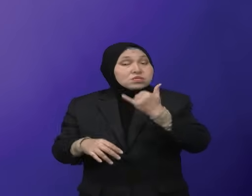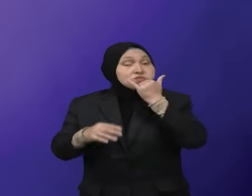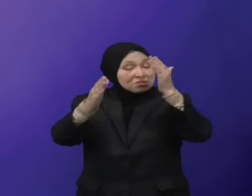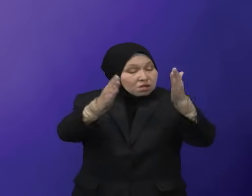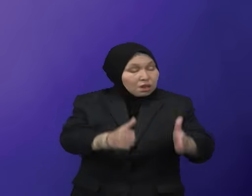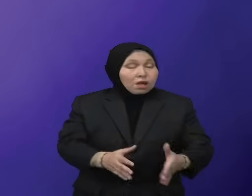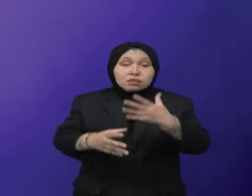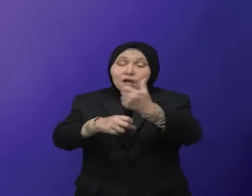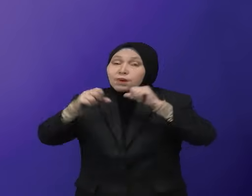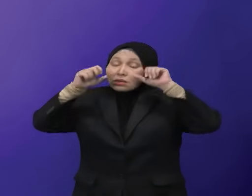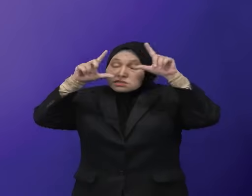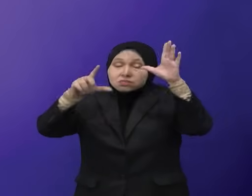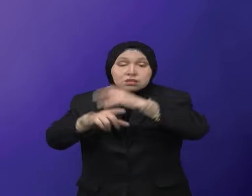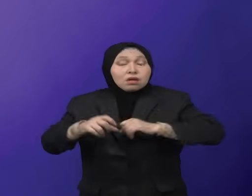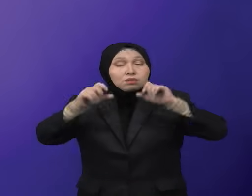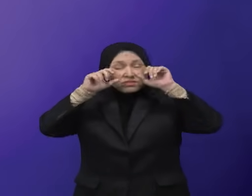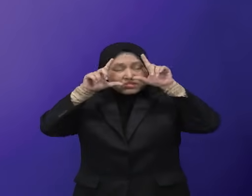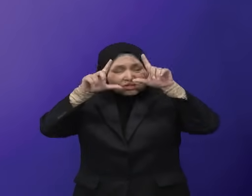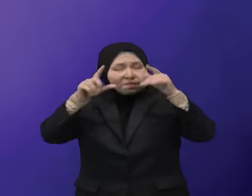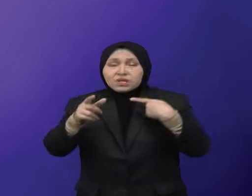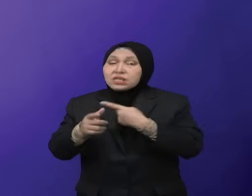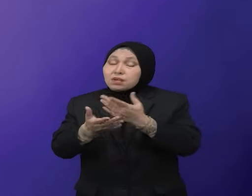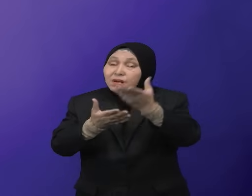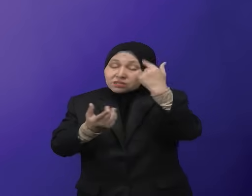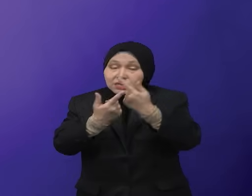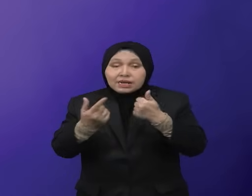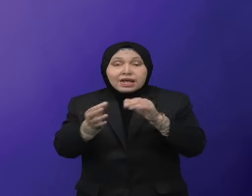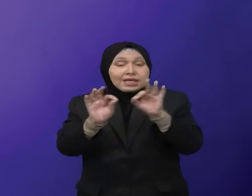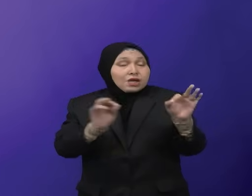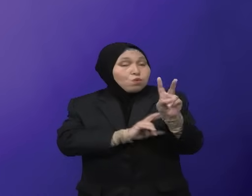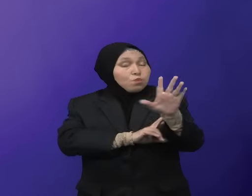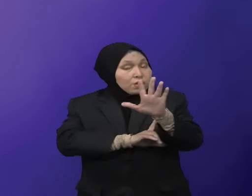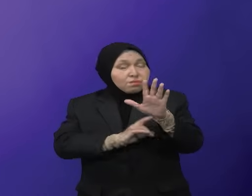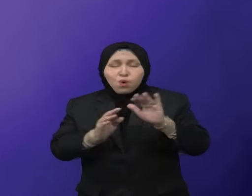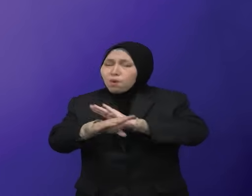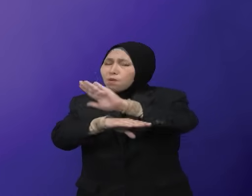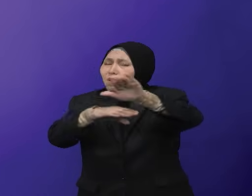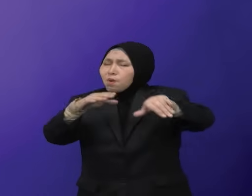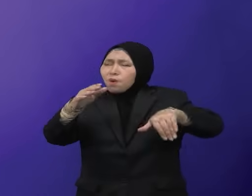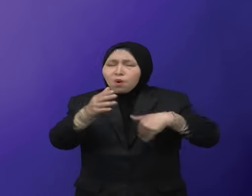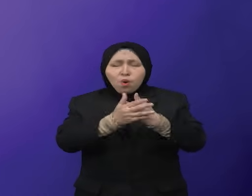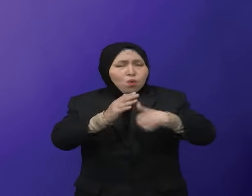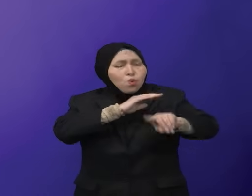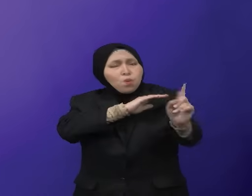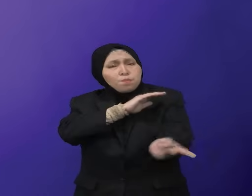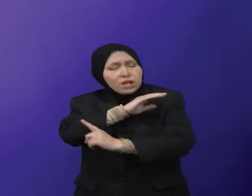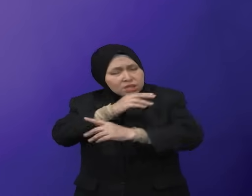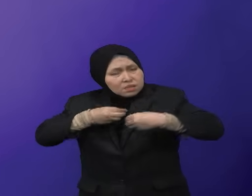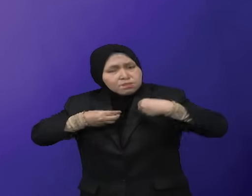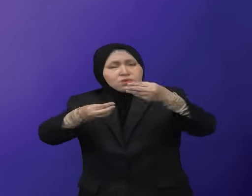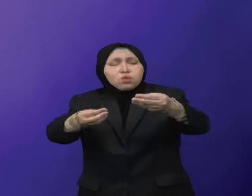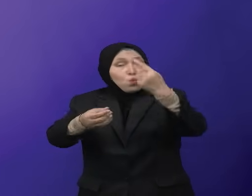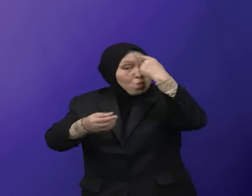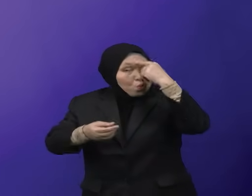memperoleh kesedaran dan keinsafan. Itu yang kita belajar daripada ayat 25. Maksudnya segala hukuman yang diberikan itu